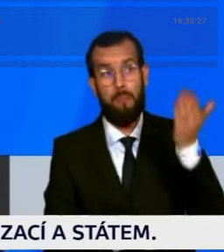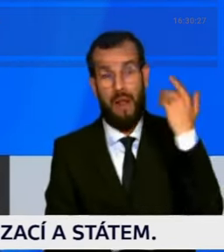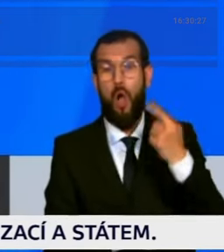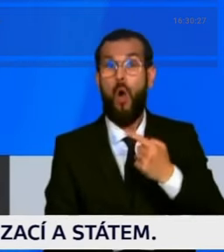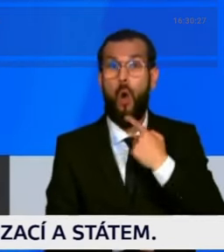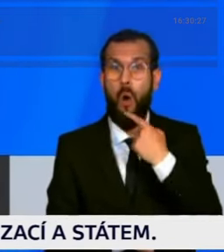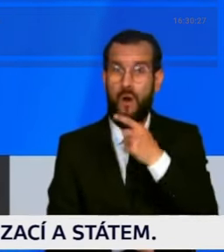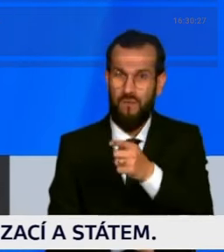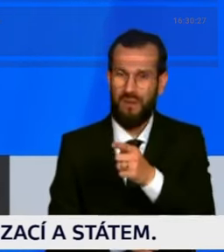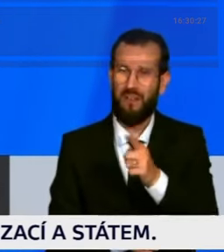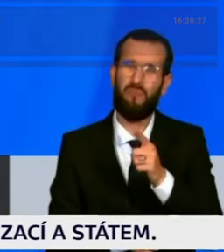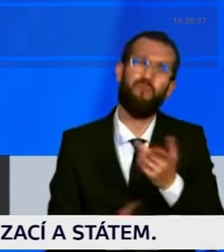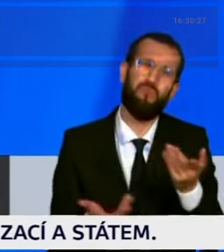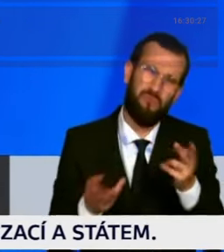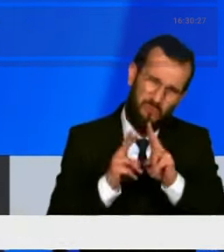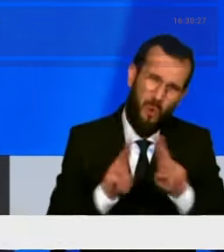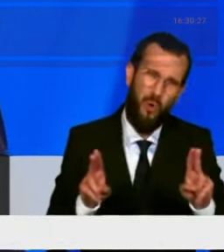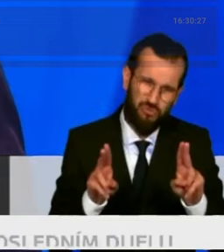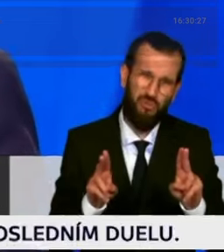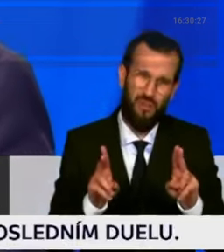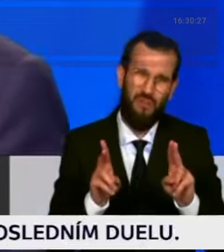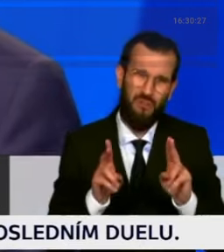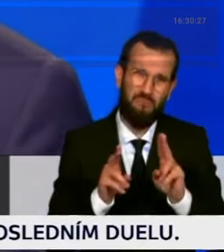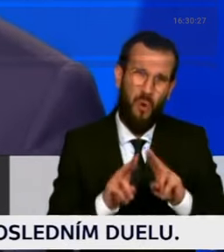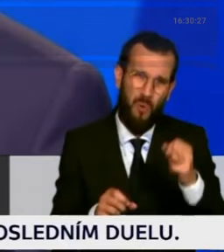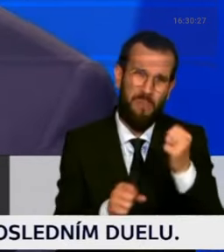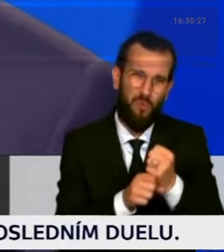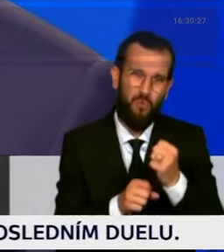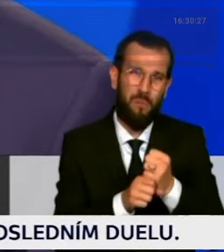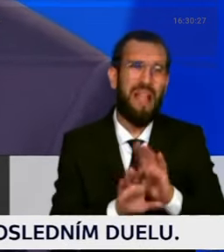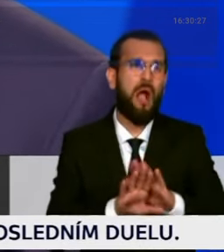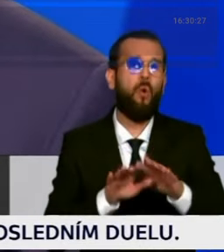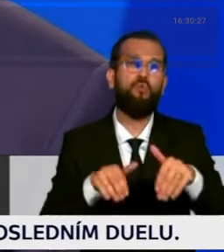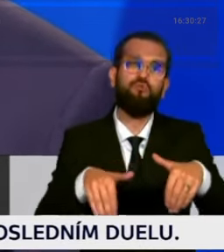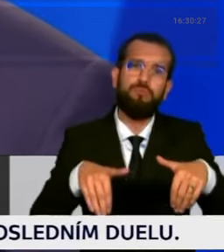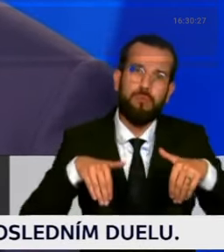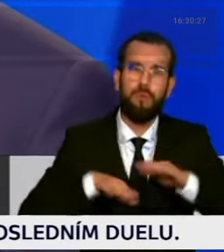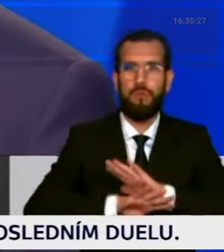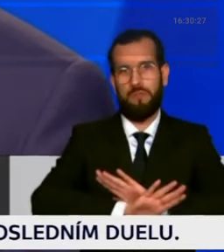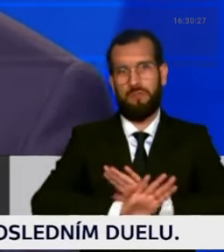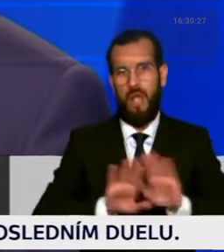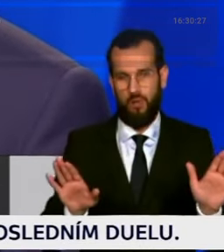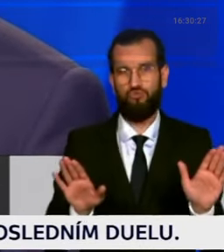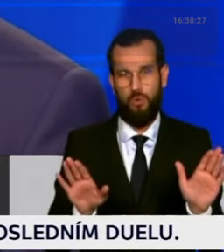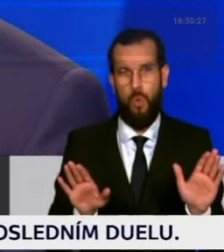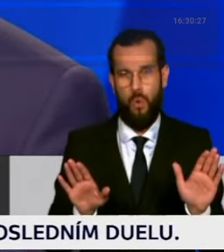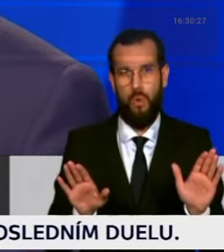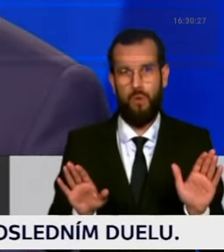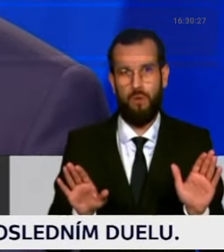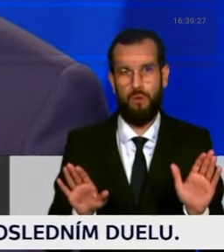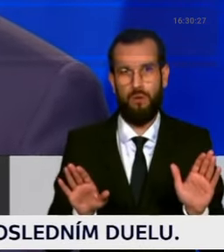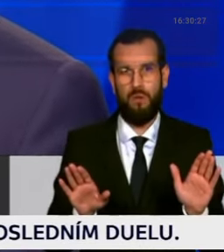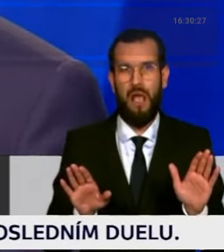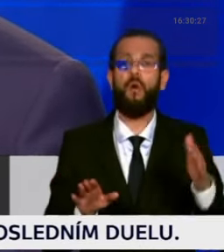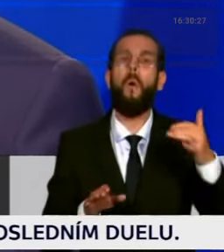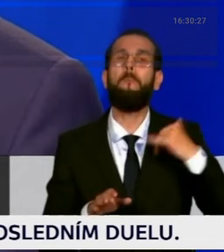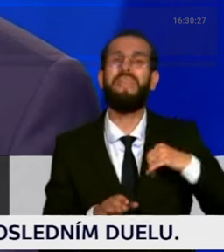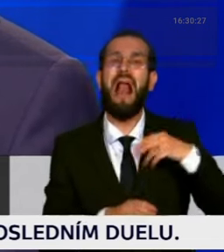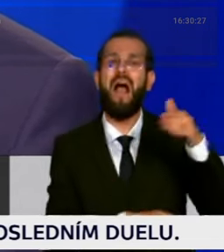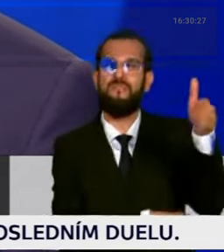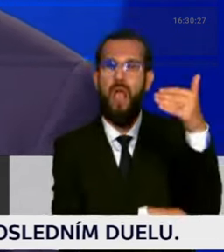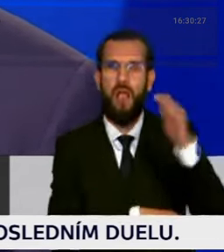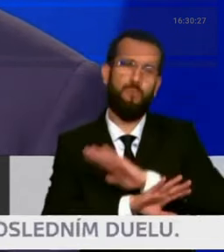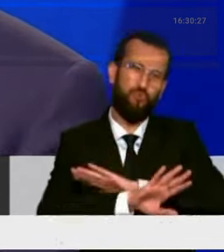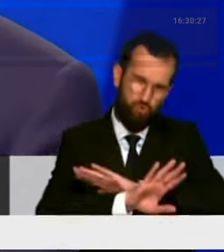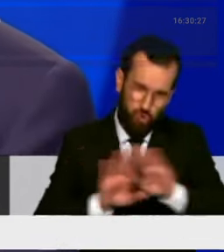povedal Či už nie je čas aj priznať si že treba zdvihnúť bielu vlajku len aby sa prestali zabíjať aby sa prestali zabíjať